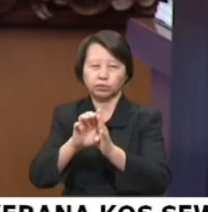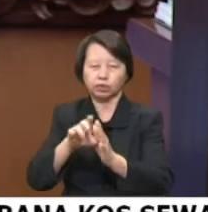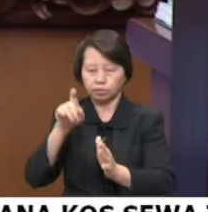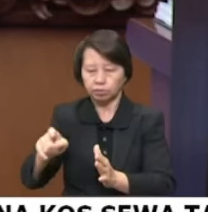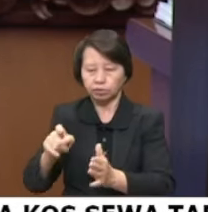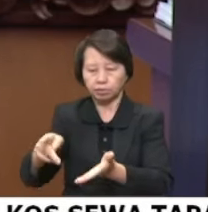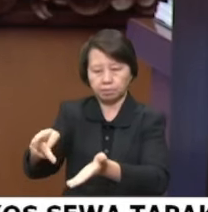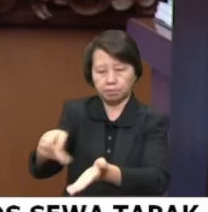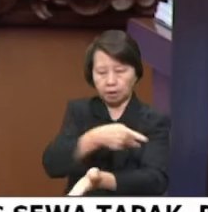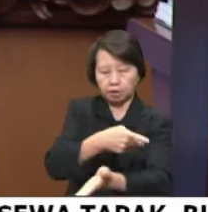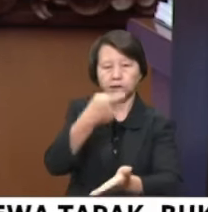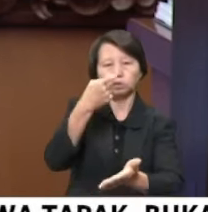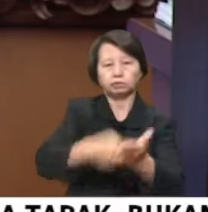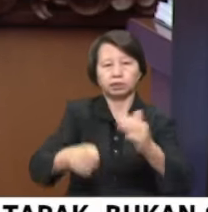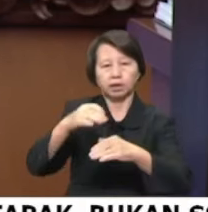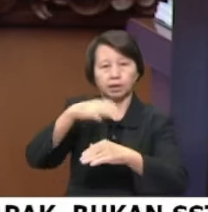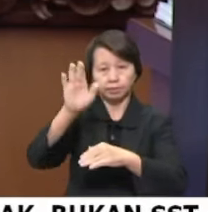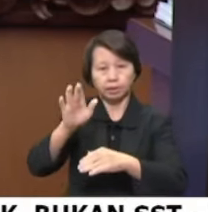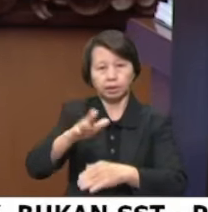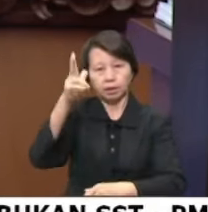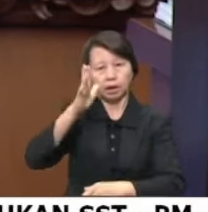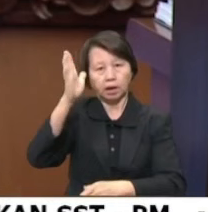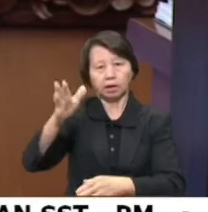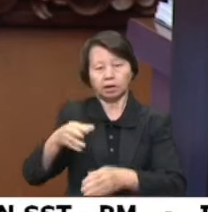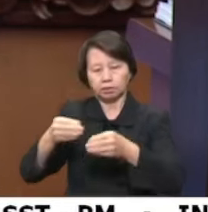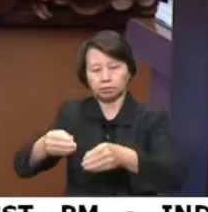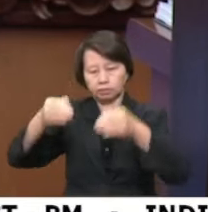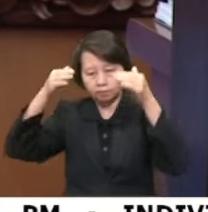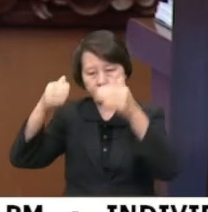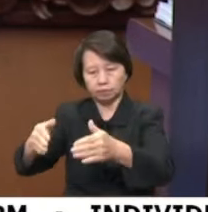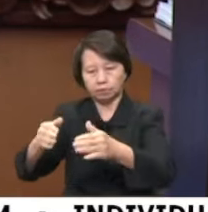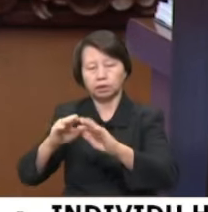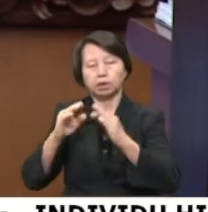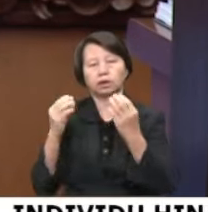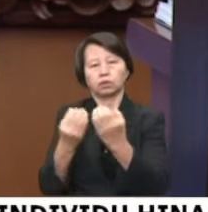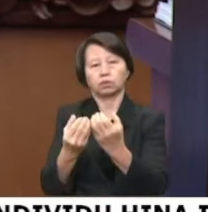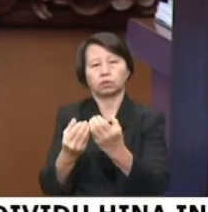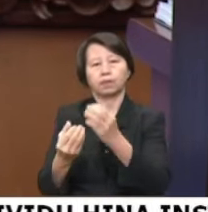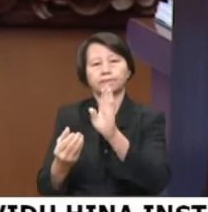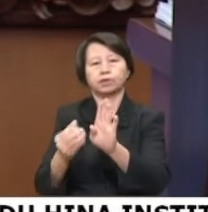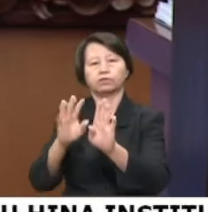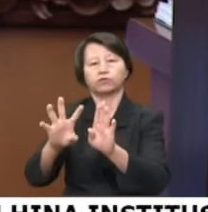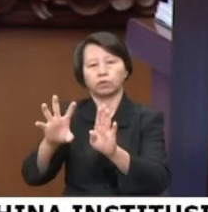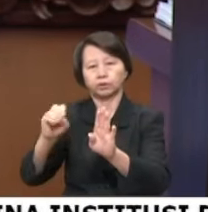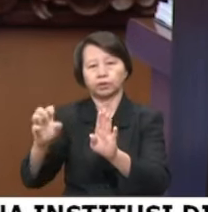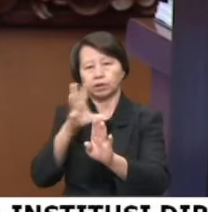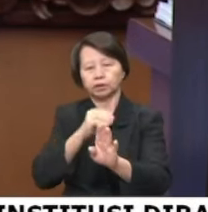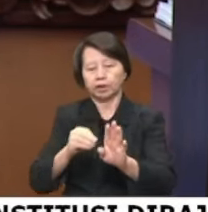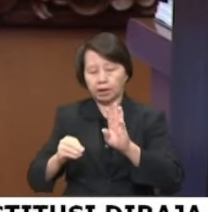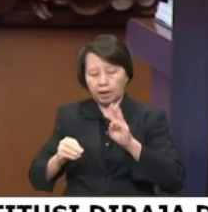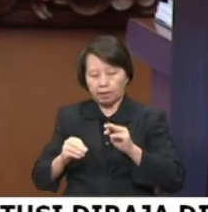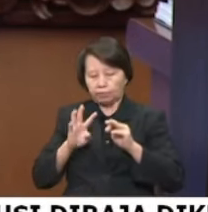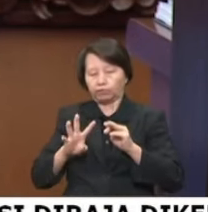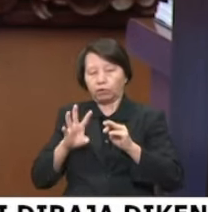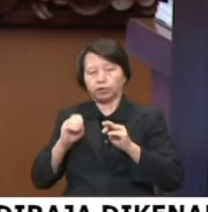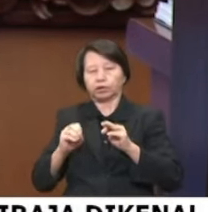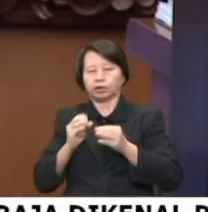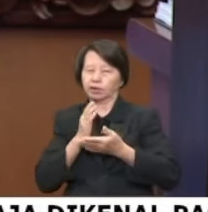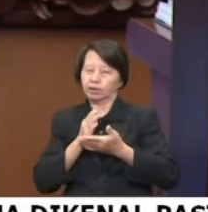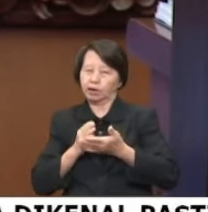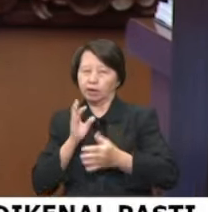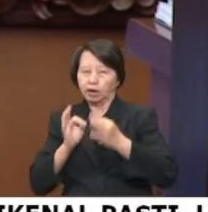yang perlu membayar cukai yang lebih. Kerajaan akan memberi keutamaan kepada golongan B40 dan sebahagian golongan M40 jika golongan